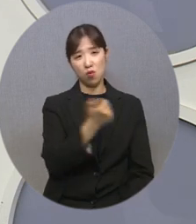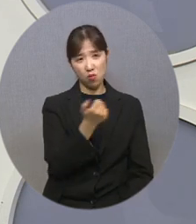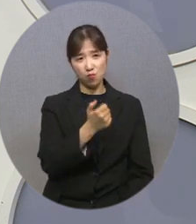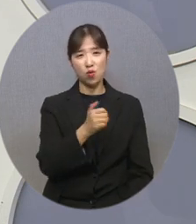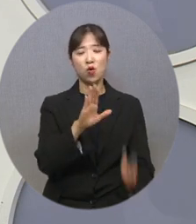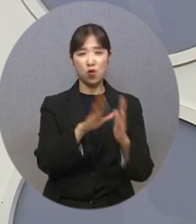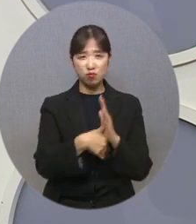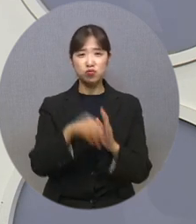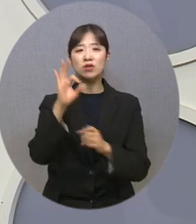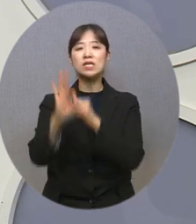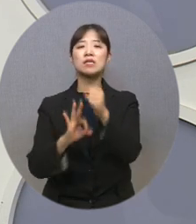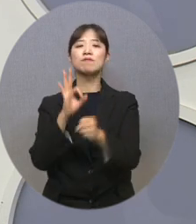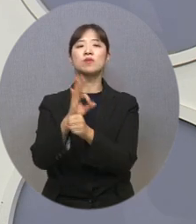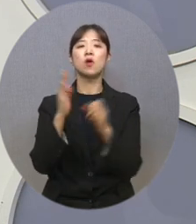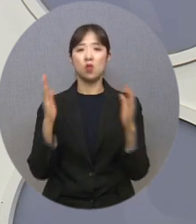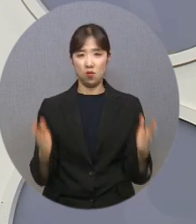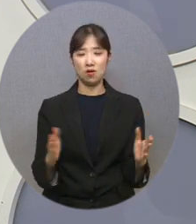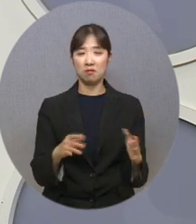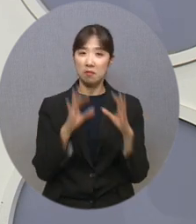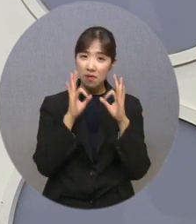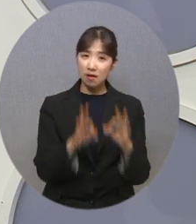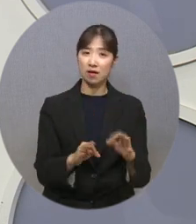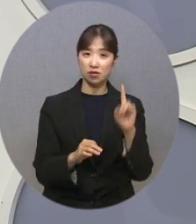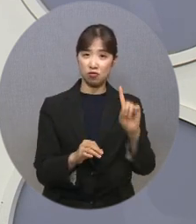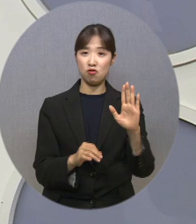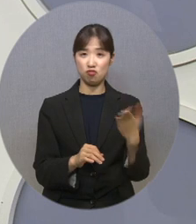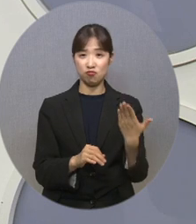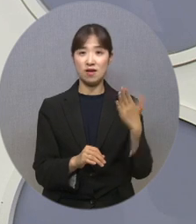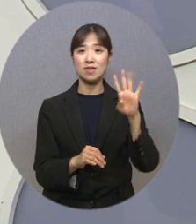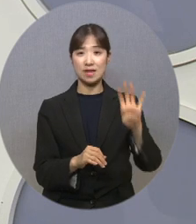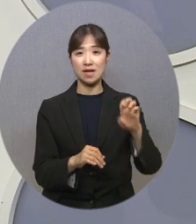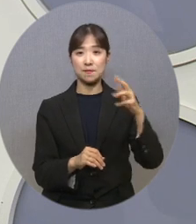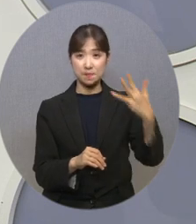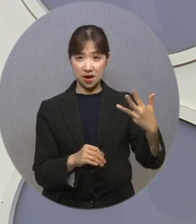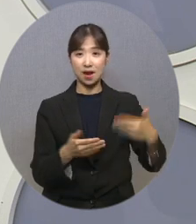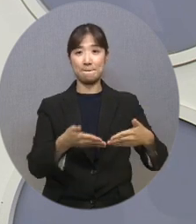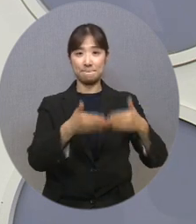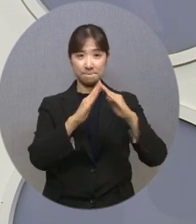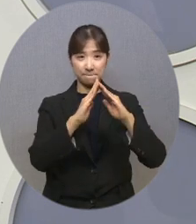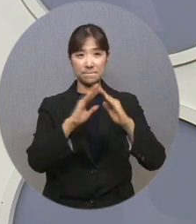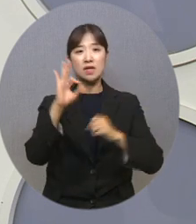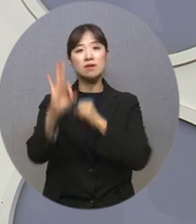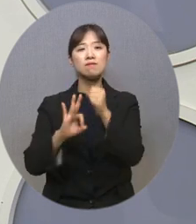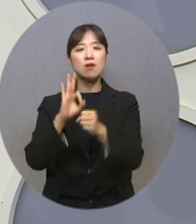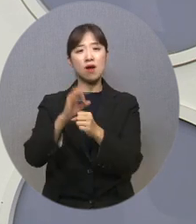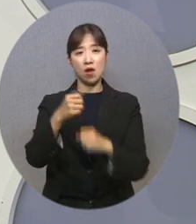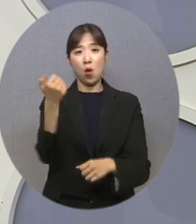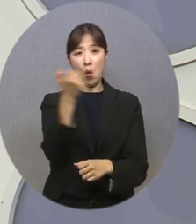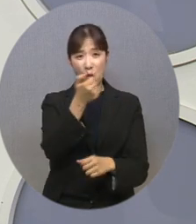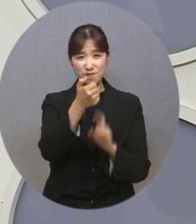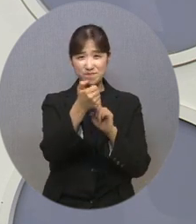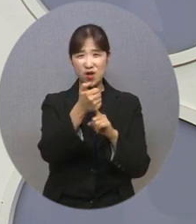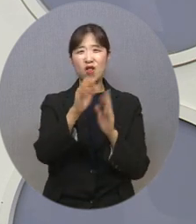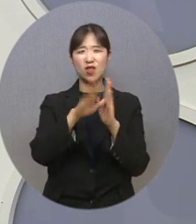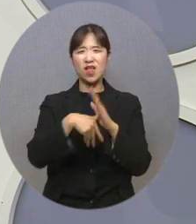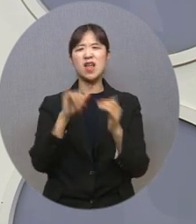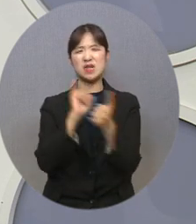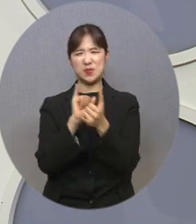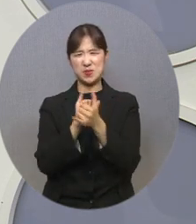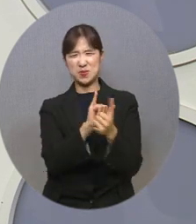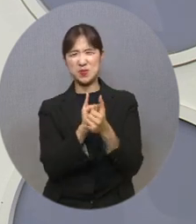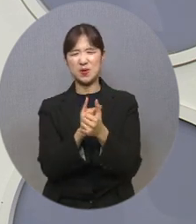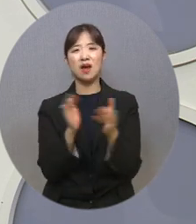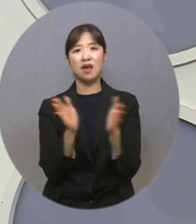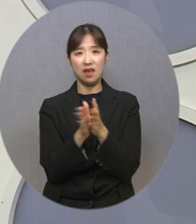1950년대부터 10년 동안 보시면 48년에 건국해가지고 그렇죠. 10년, 50년 딱 되면서 전쟁 터졌습니다. 6.25.